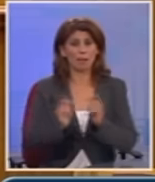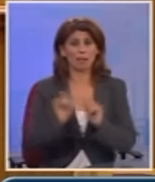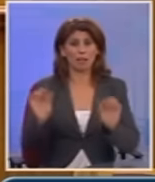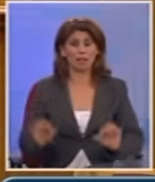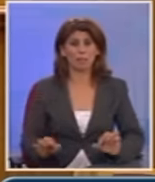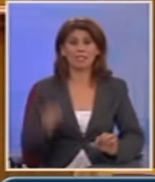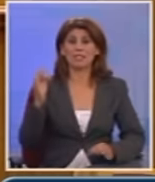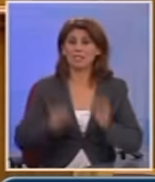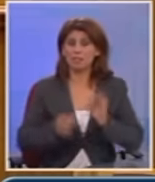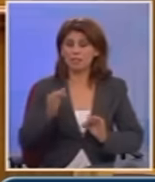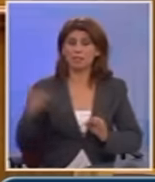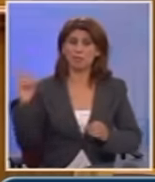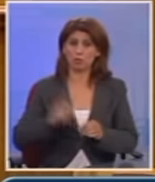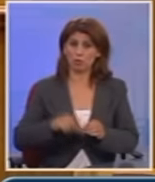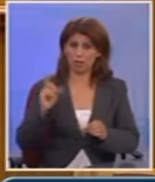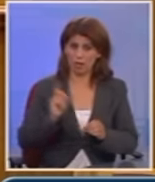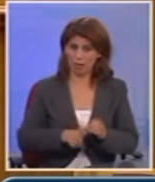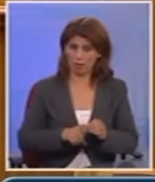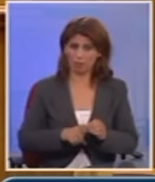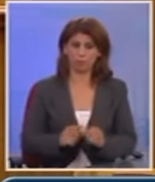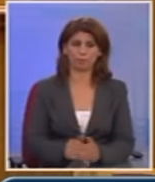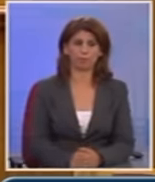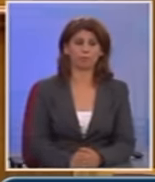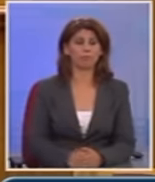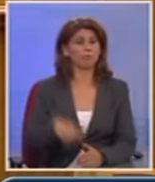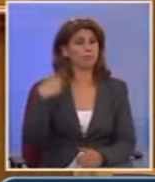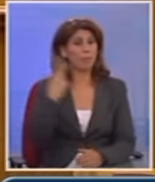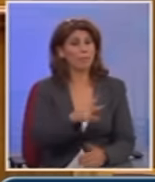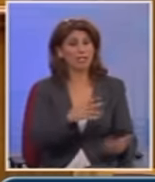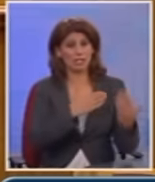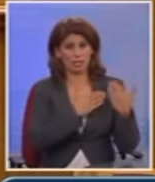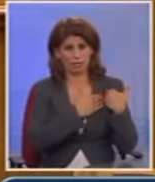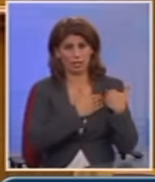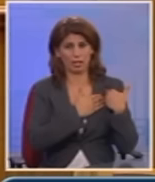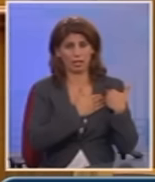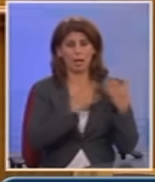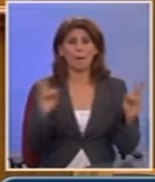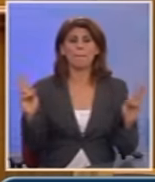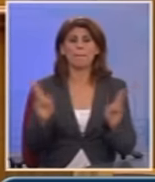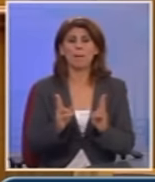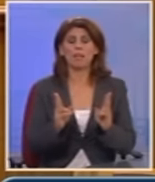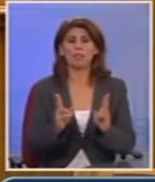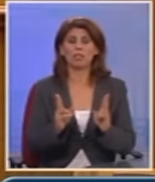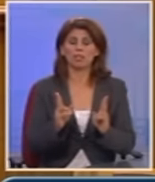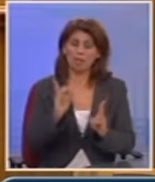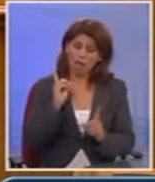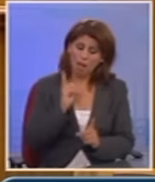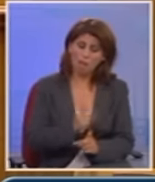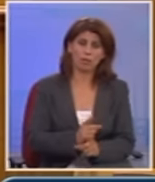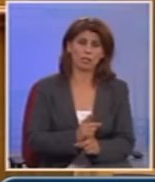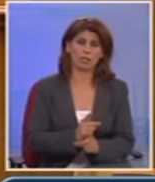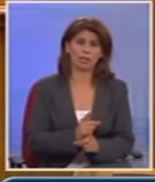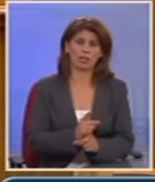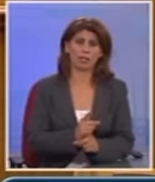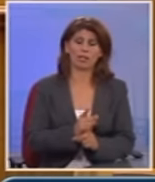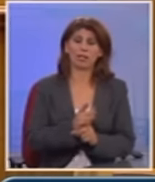η συζήτηση με τους εταίρους, με δική σας ευθύνη, περιορίστηκε αποκλειστικά